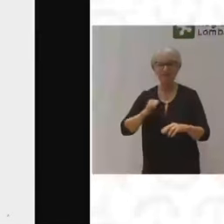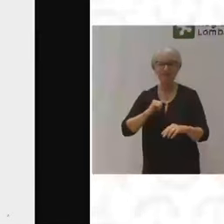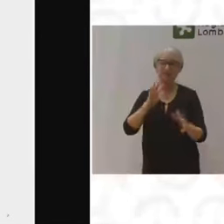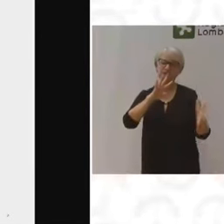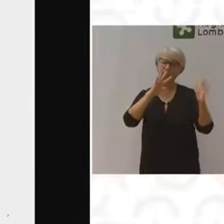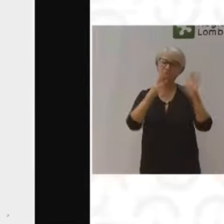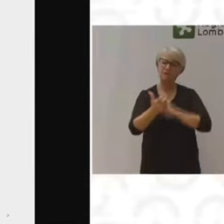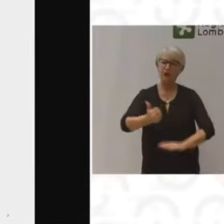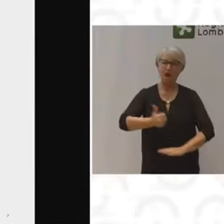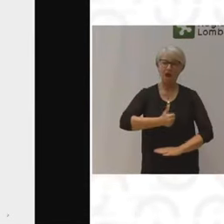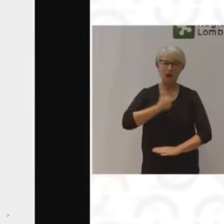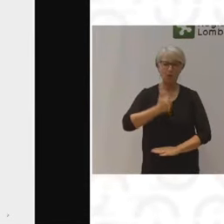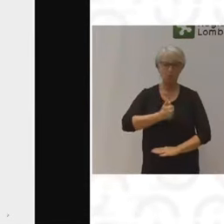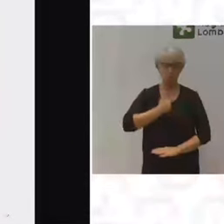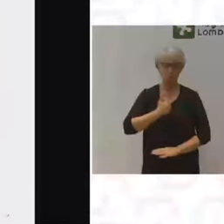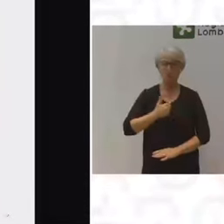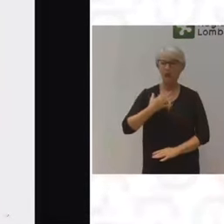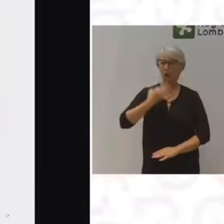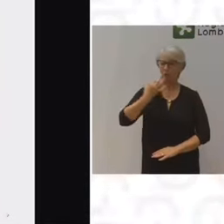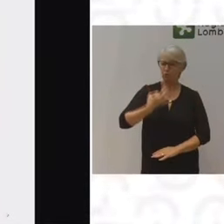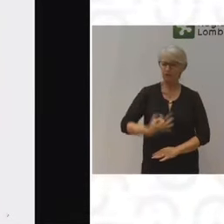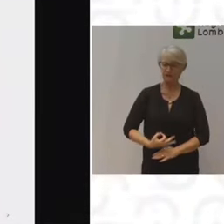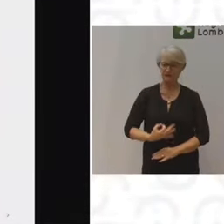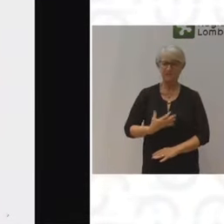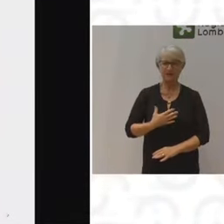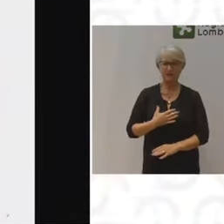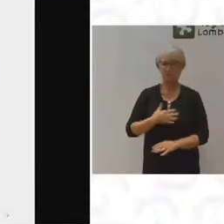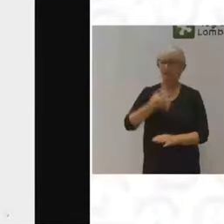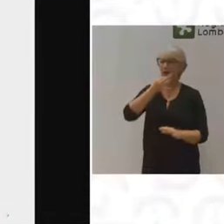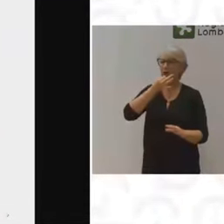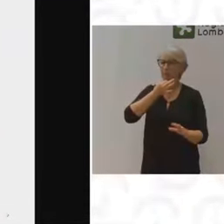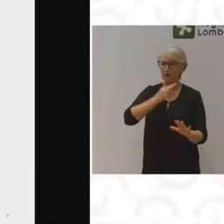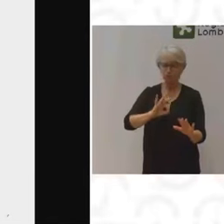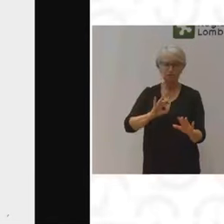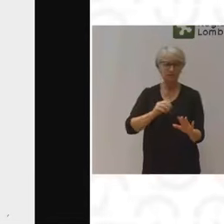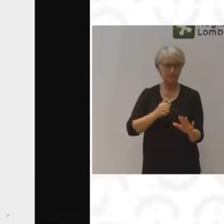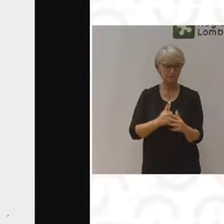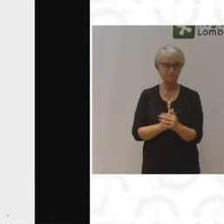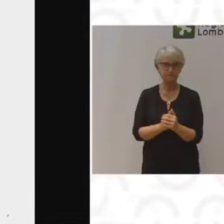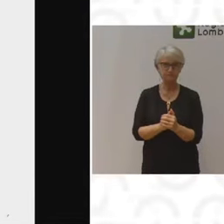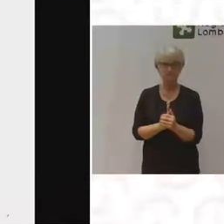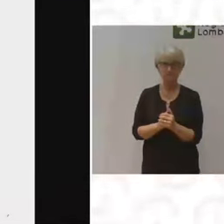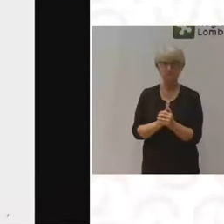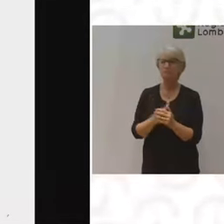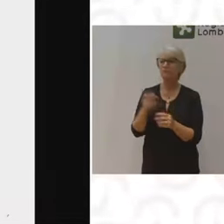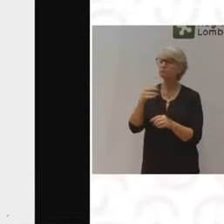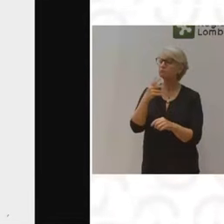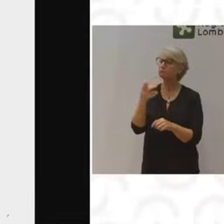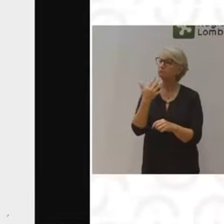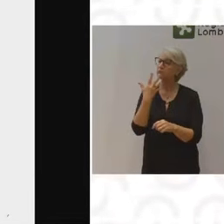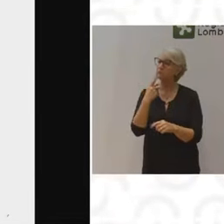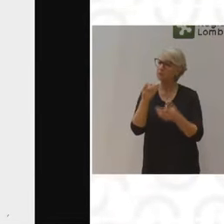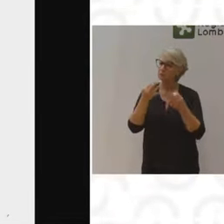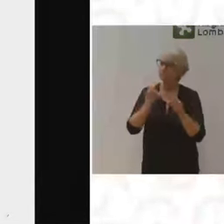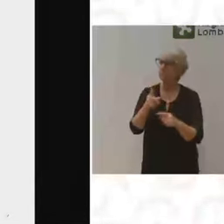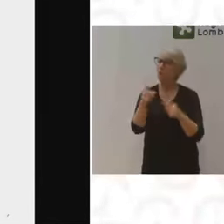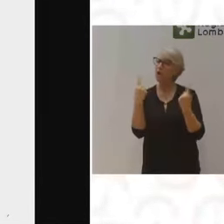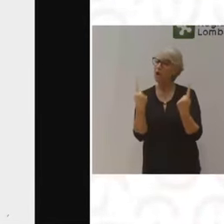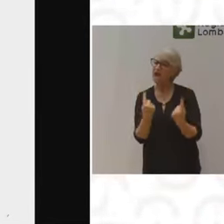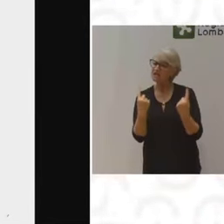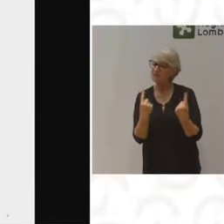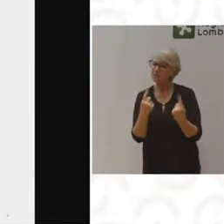l'autonomia, l'autodeterminazione, l'autorappresentanza e la capacitazione. Tenere conto dei loro desiderati, delle aspettative, poi